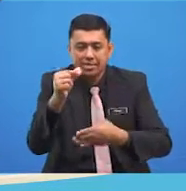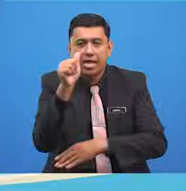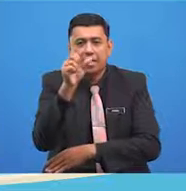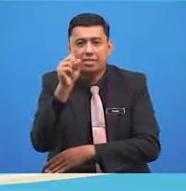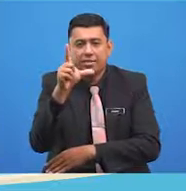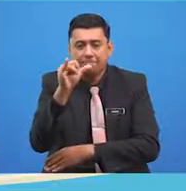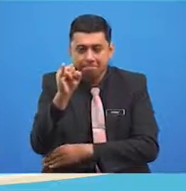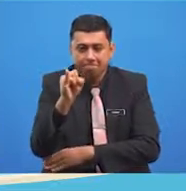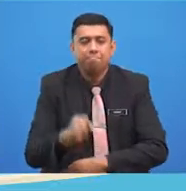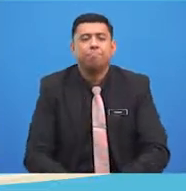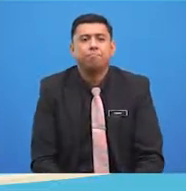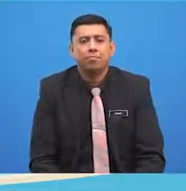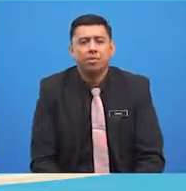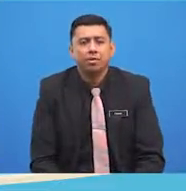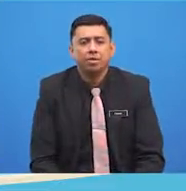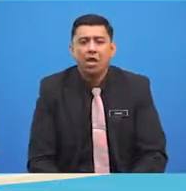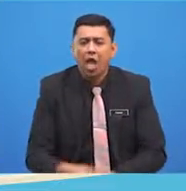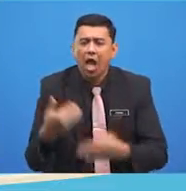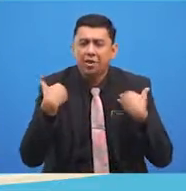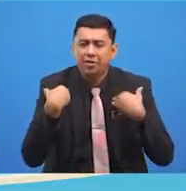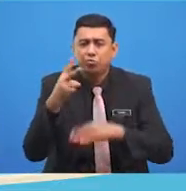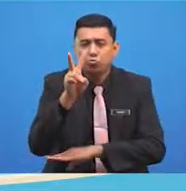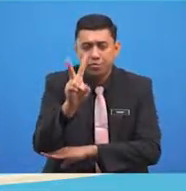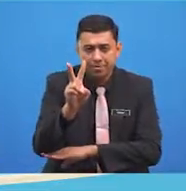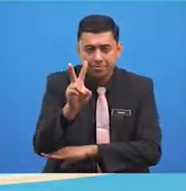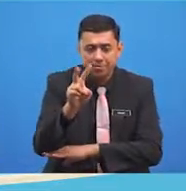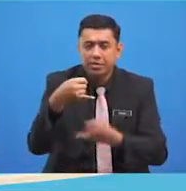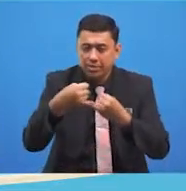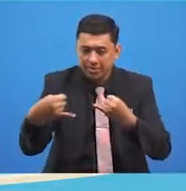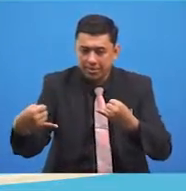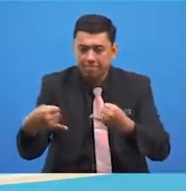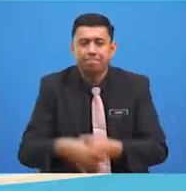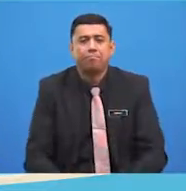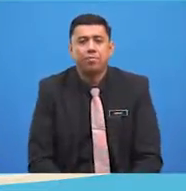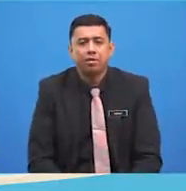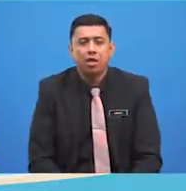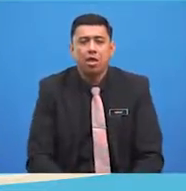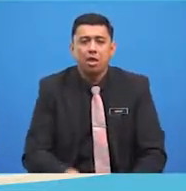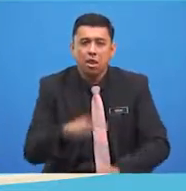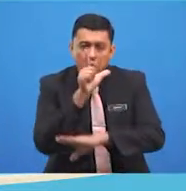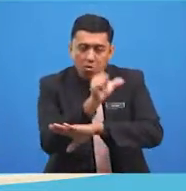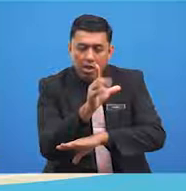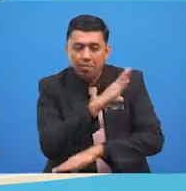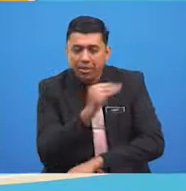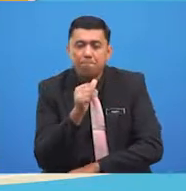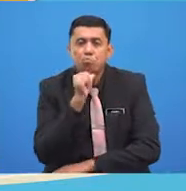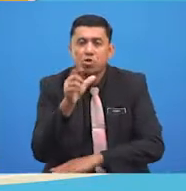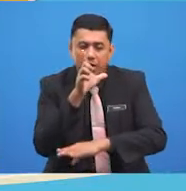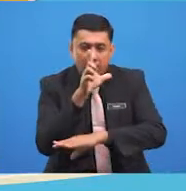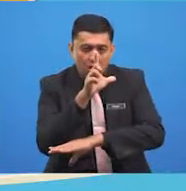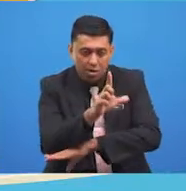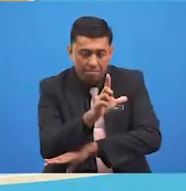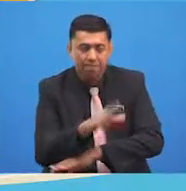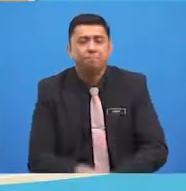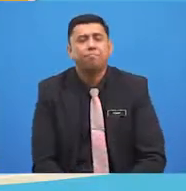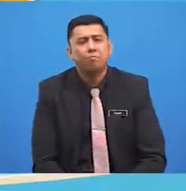Seterusnya, sumber mineral terbahagi kepada dua jenis, iaitu sumber mineral logam dan bukan logam.